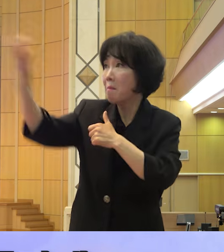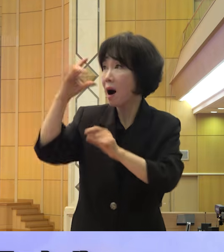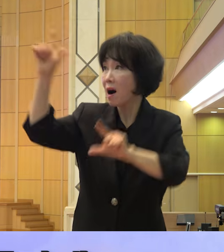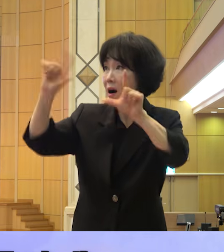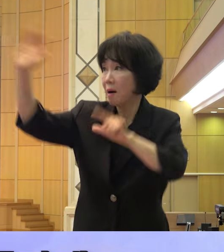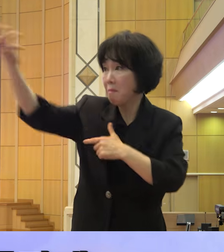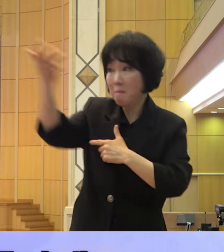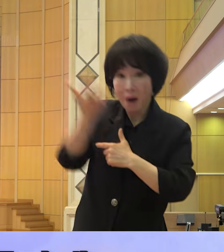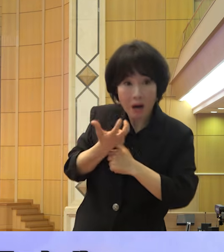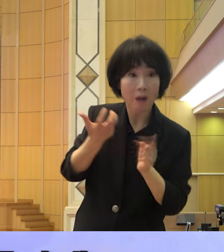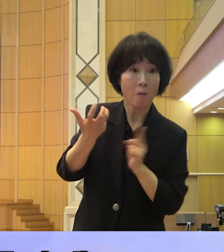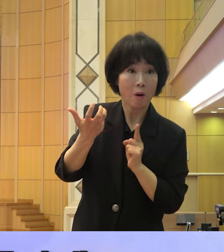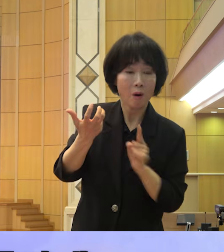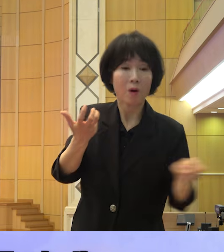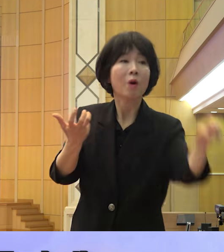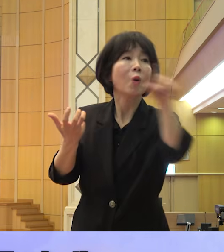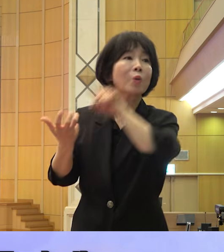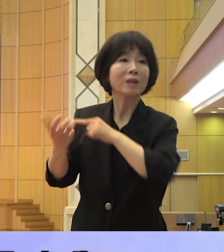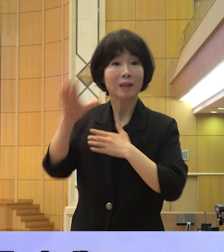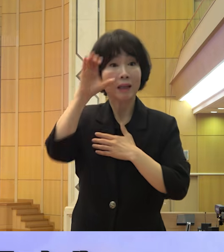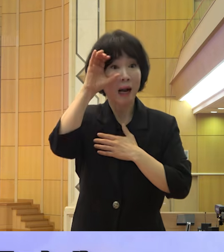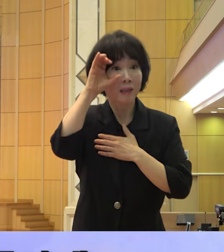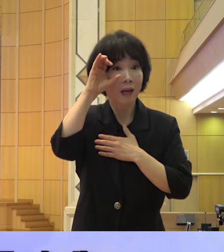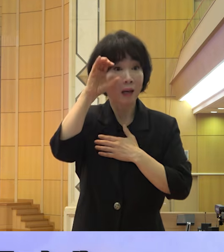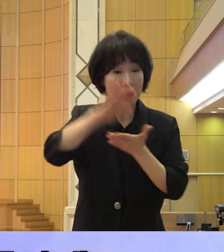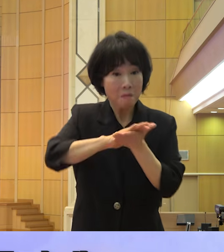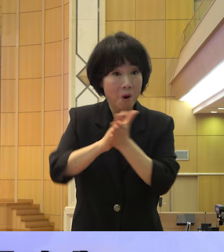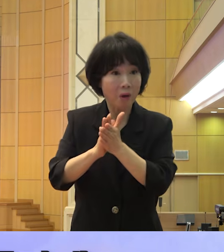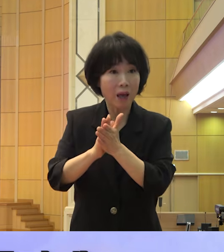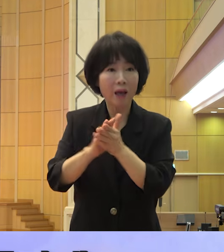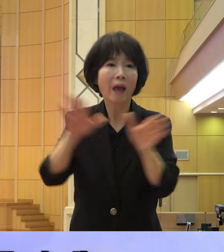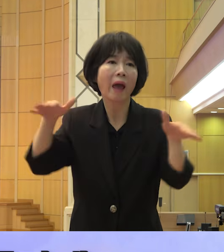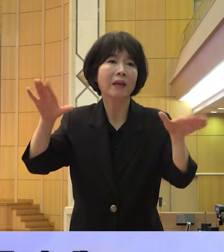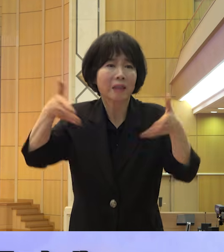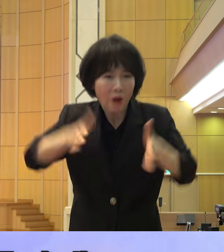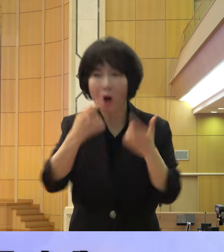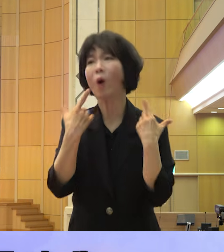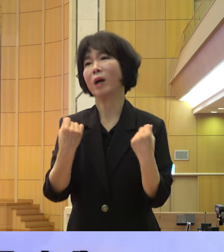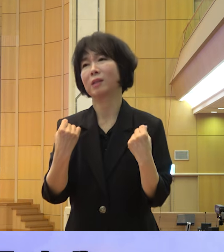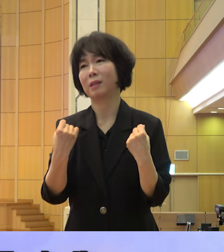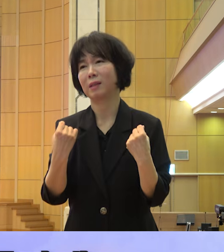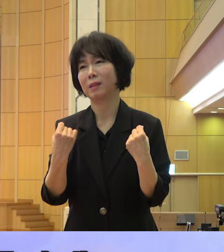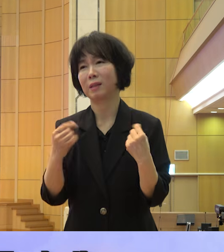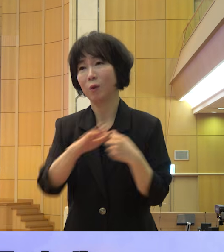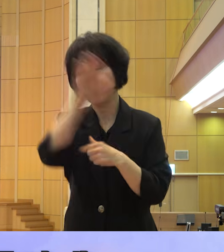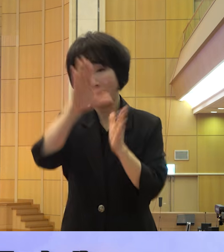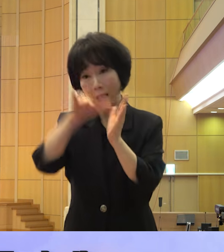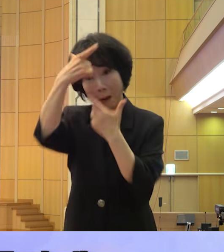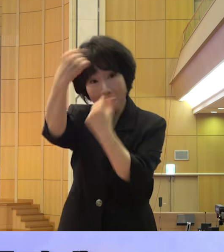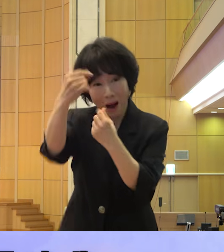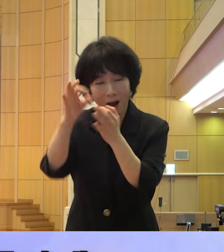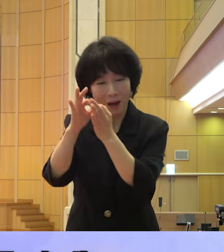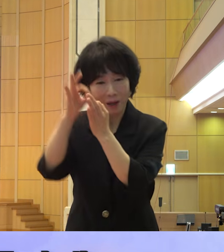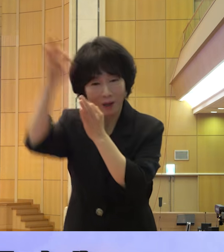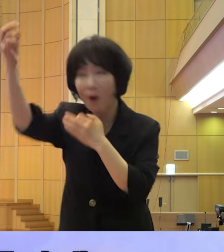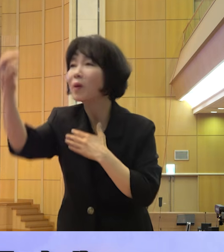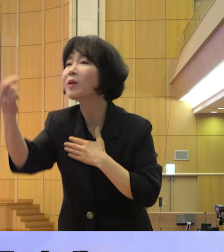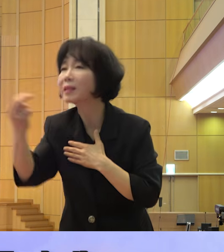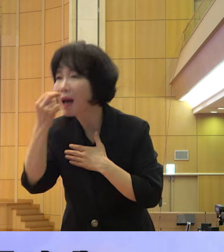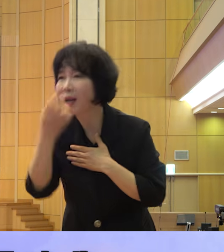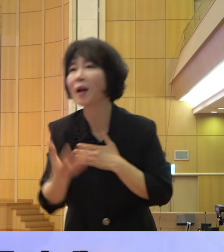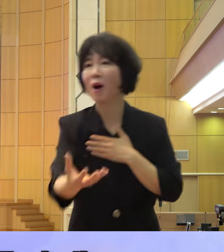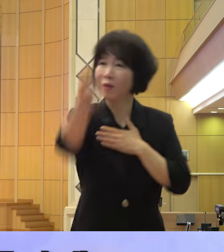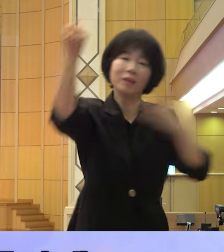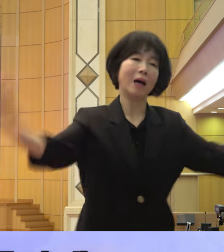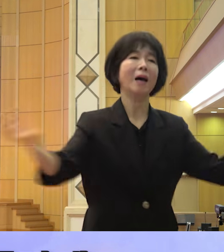이루면 우리는 달걀이 병아리 되는 유정란처럼 우리는 영생할 수 있어요.